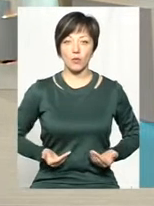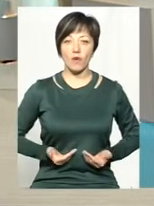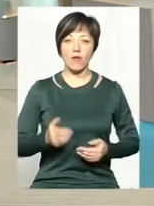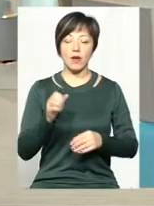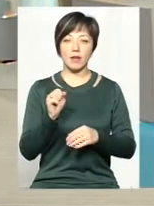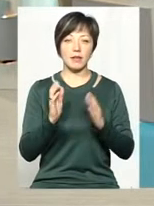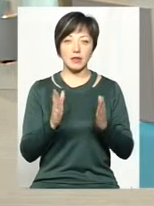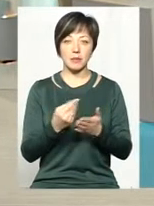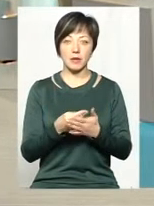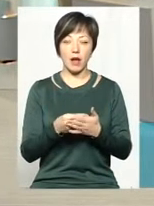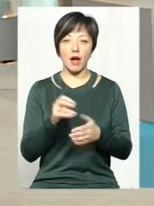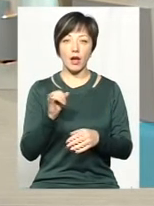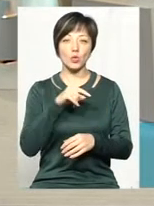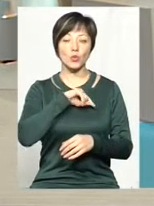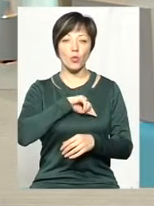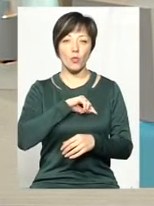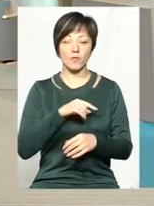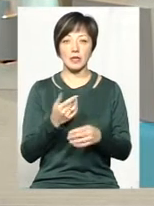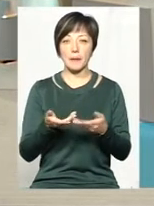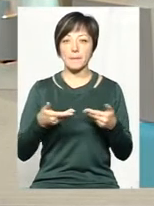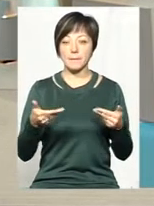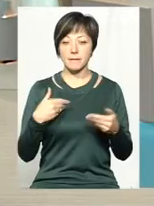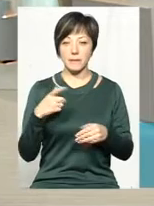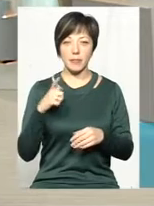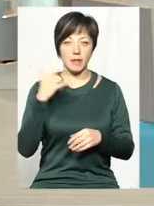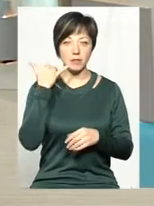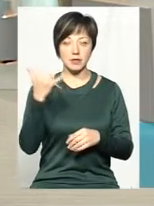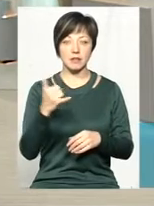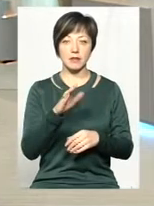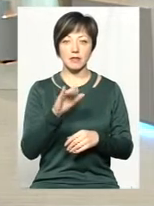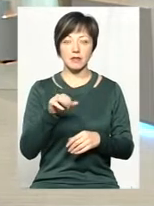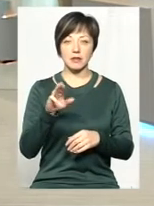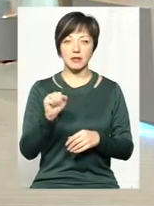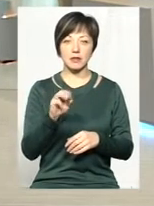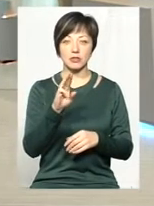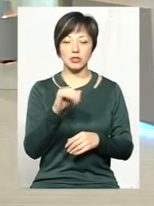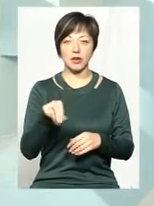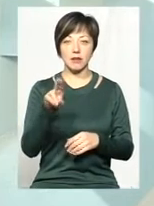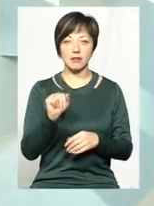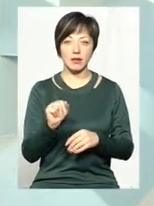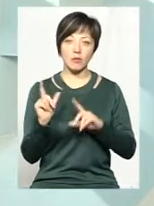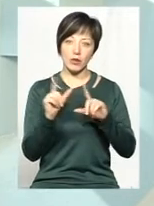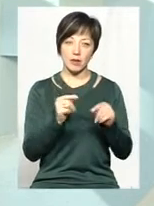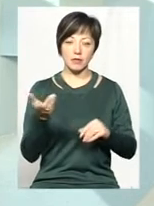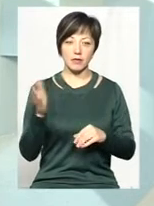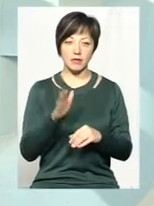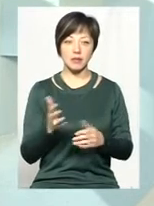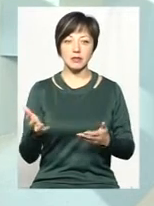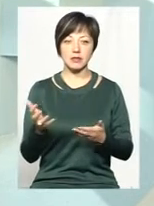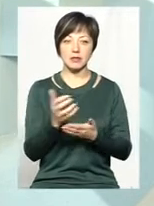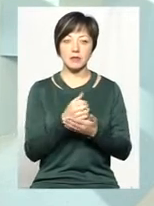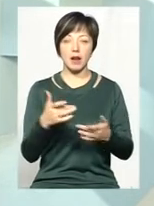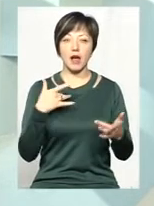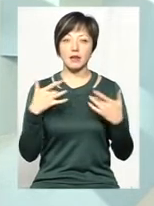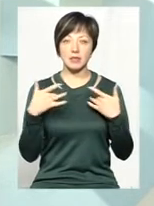не тільки матеріальна, а й духовна. І от я перезвонив тоді Віті Шеді, я кажу, Вітя, давай поїдемо, збери